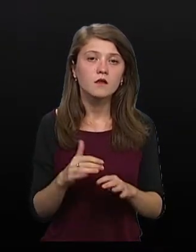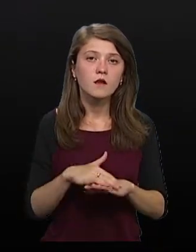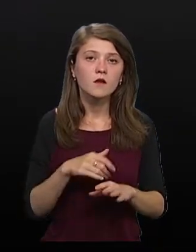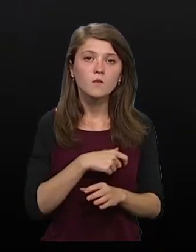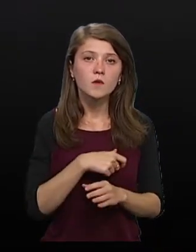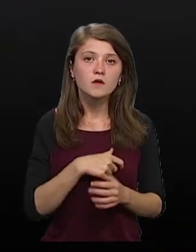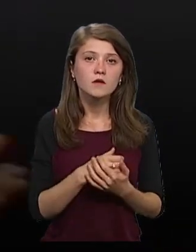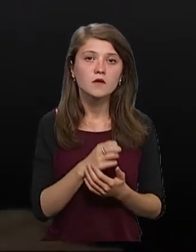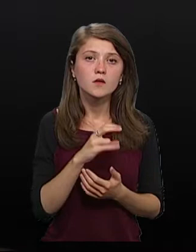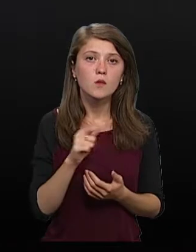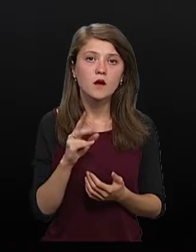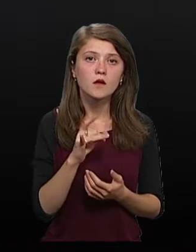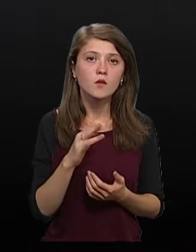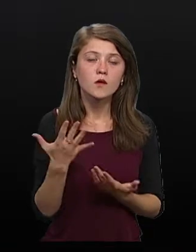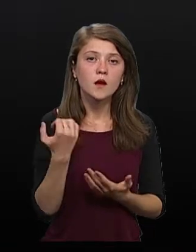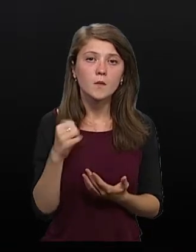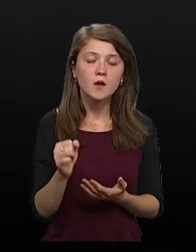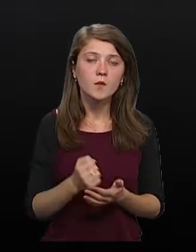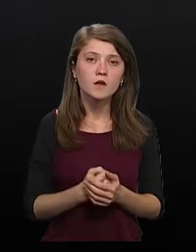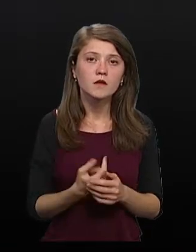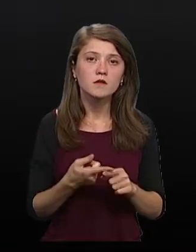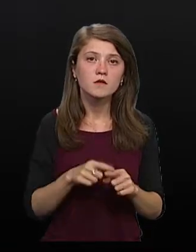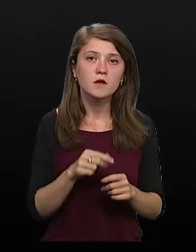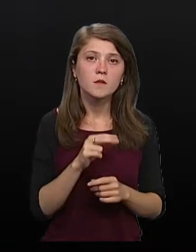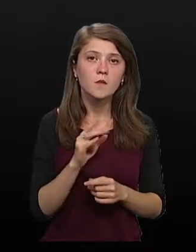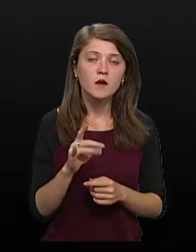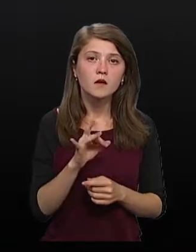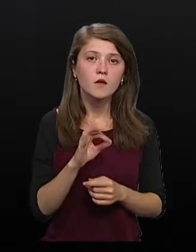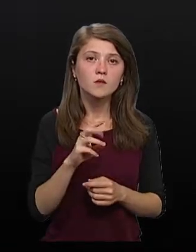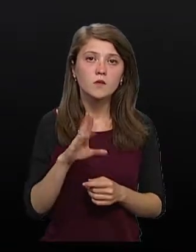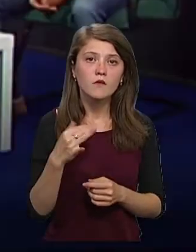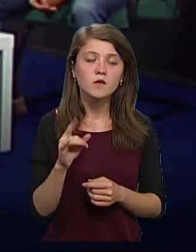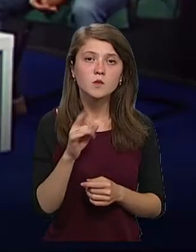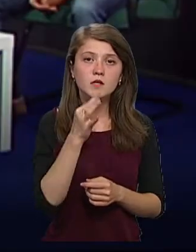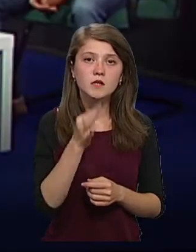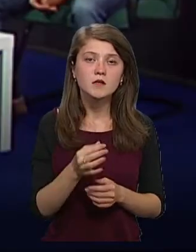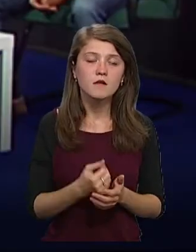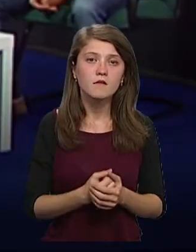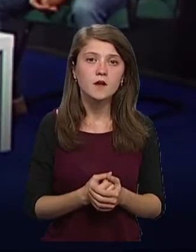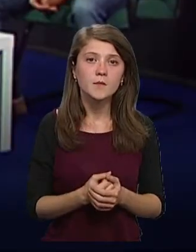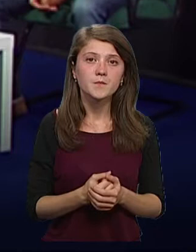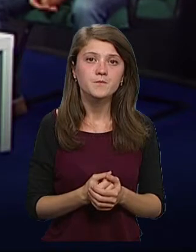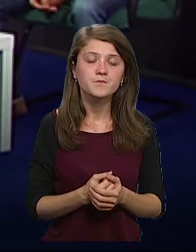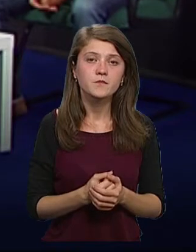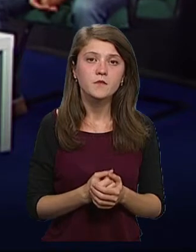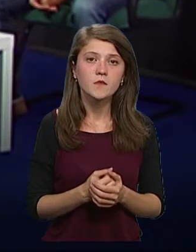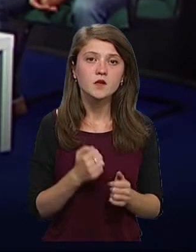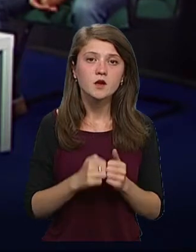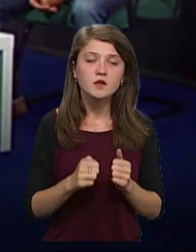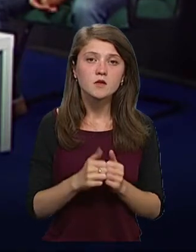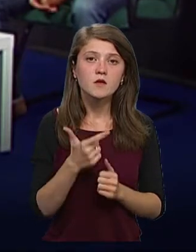голову фракції «Слуги народу», яка перемогла, та це пана Разумкова, який сказав, що ну що часто